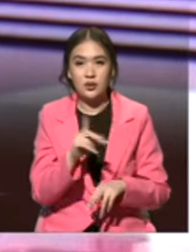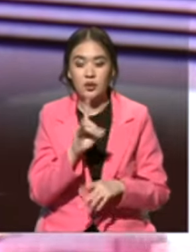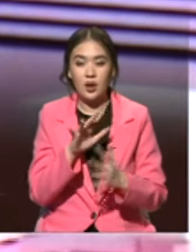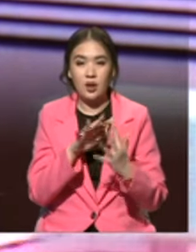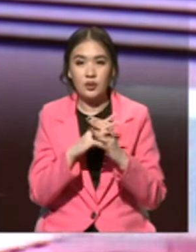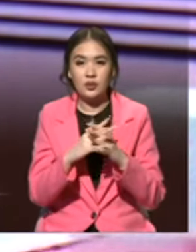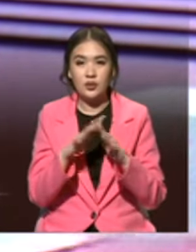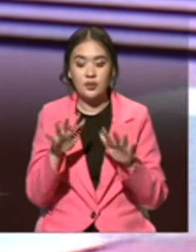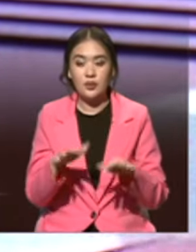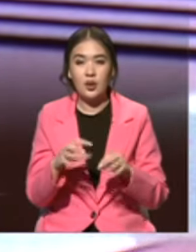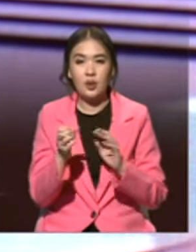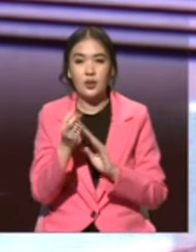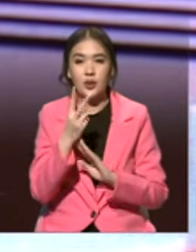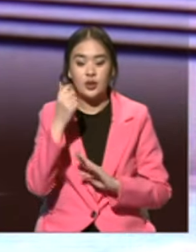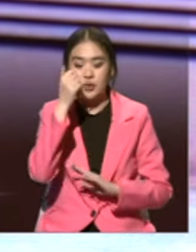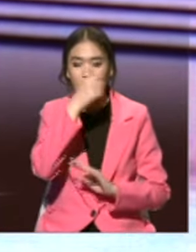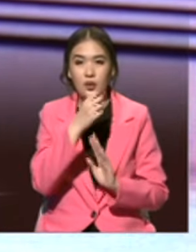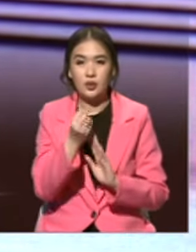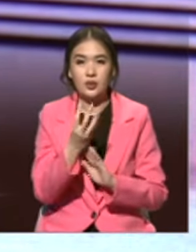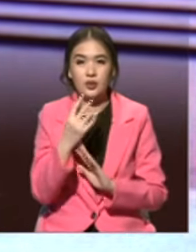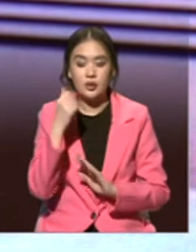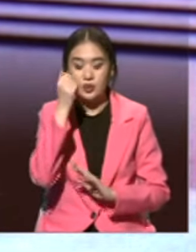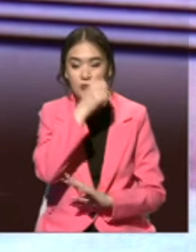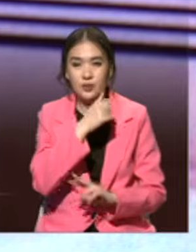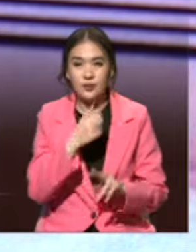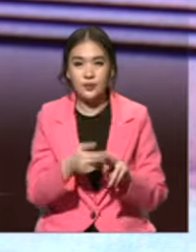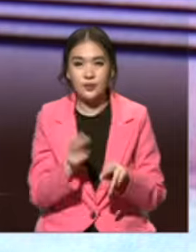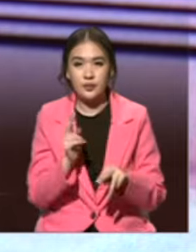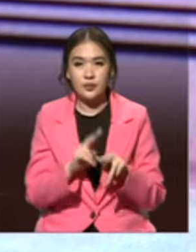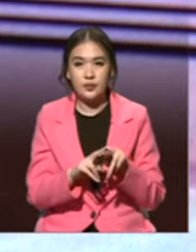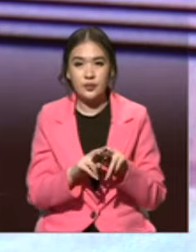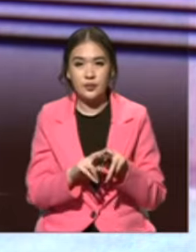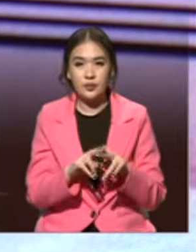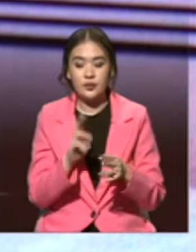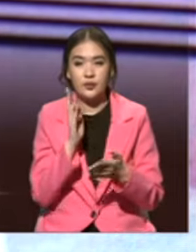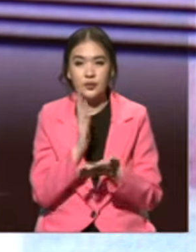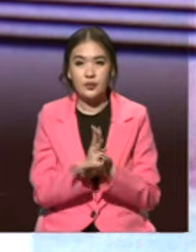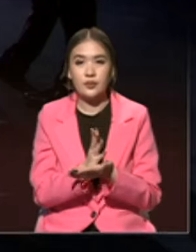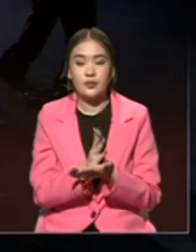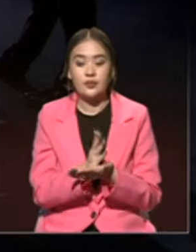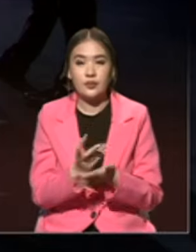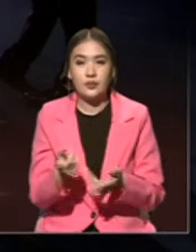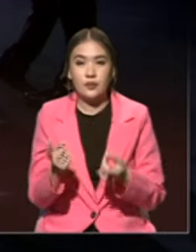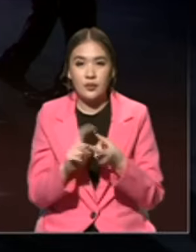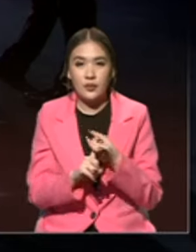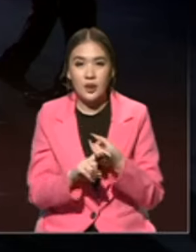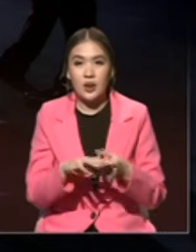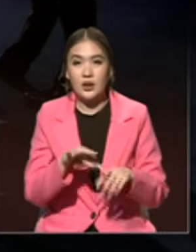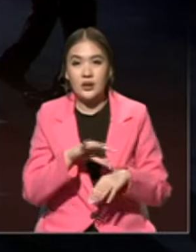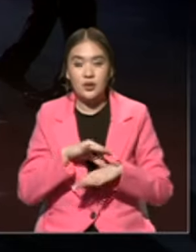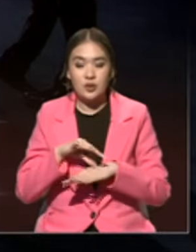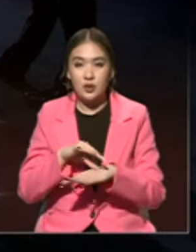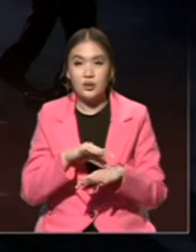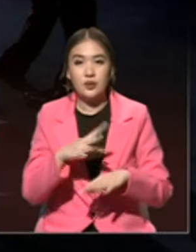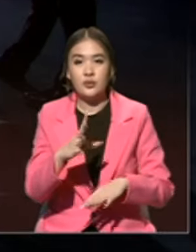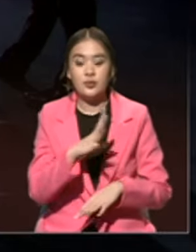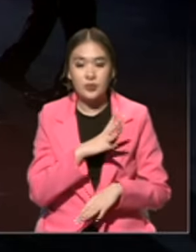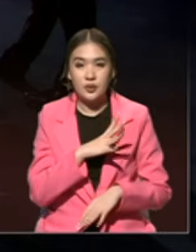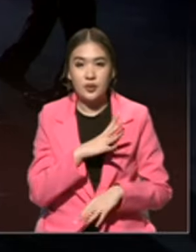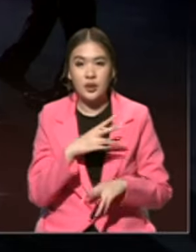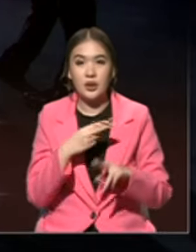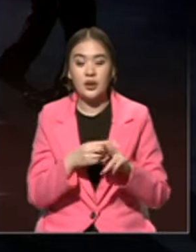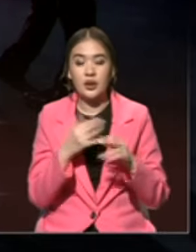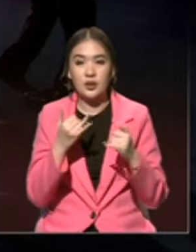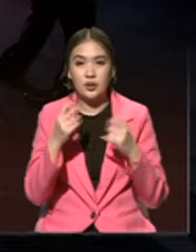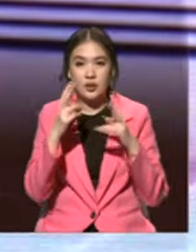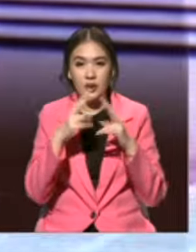жерлерде 12-ші жылдары, 14-ші жылы алынған инсинераторда бар. Бұл енді айтып отырмыз ғой, износ болды, но дегенмен де бүгінгі күні біз